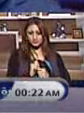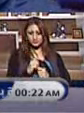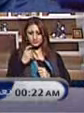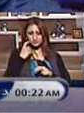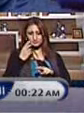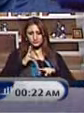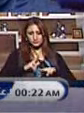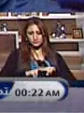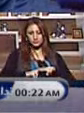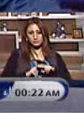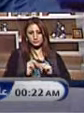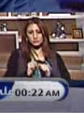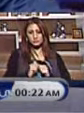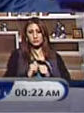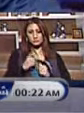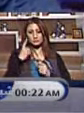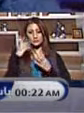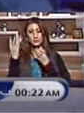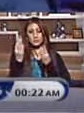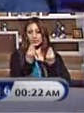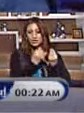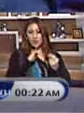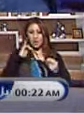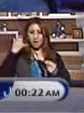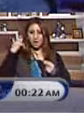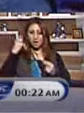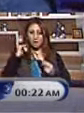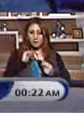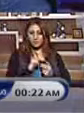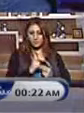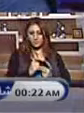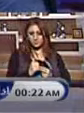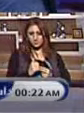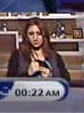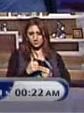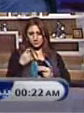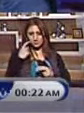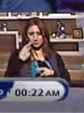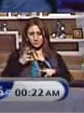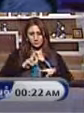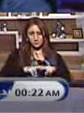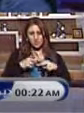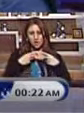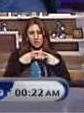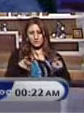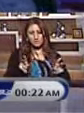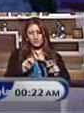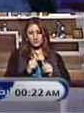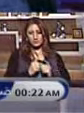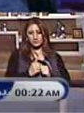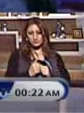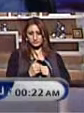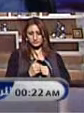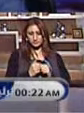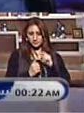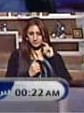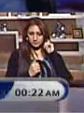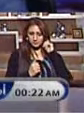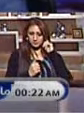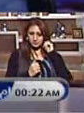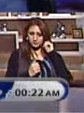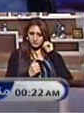وارتدت قبائل كثيره من العرب واوشك اهل مكه اللي هم الطلقاء اللي اسموا يوم الفتح ان يرتدوا فقام سهيل فيهم